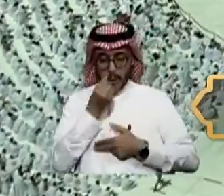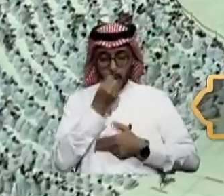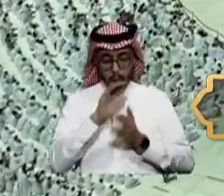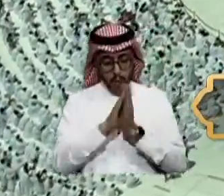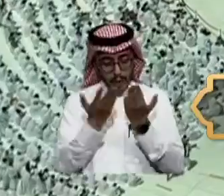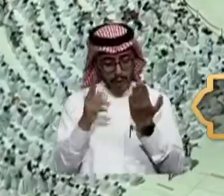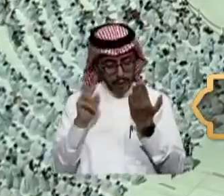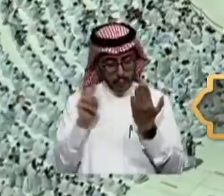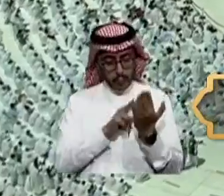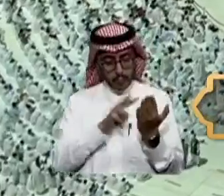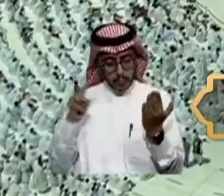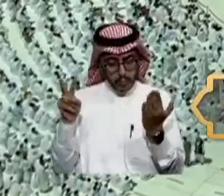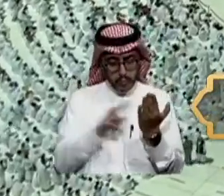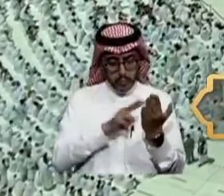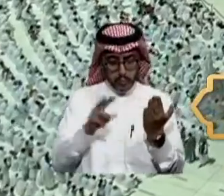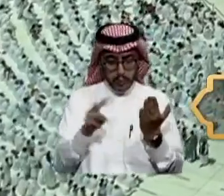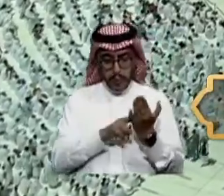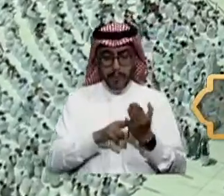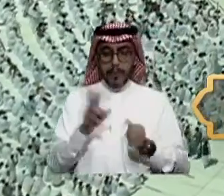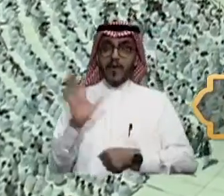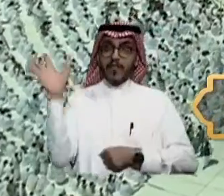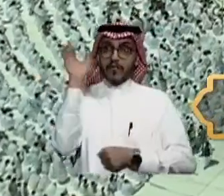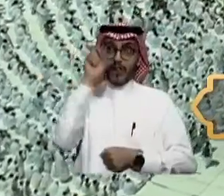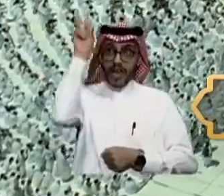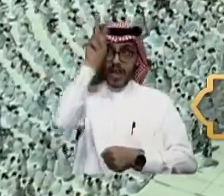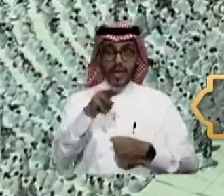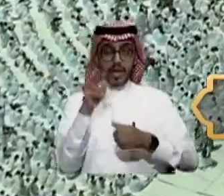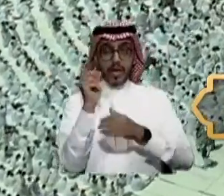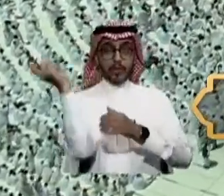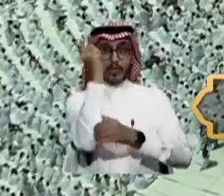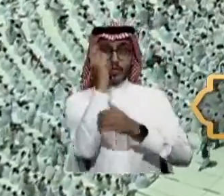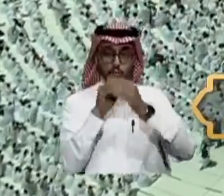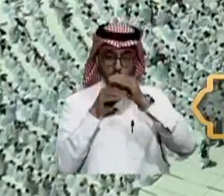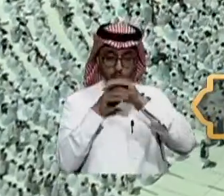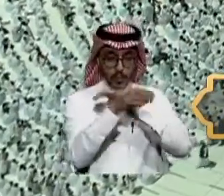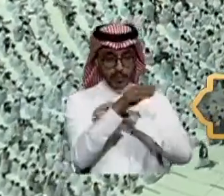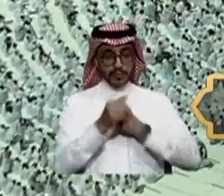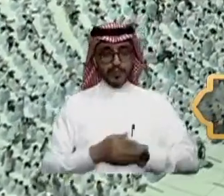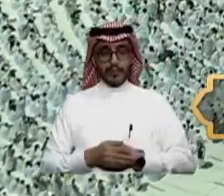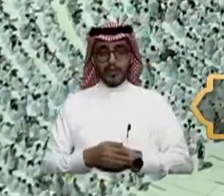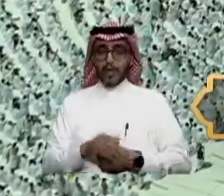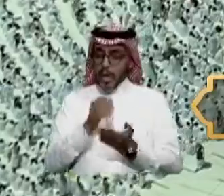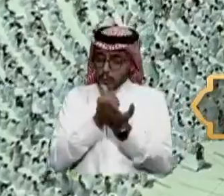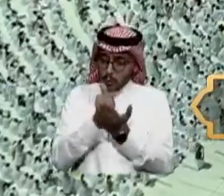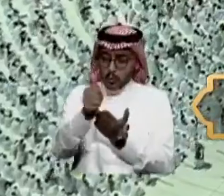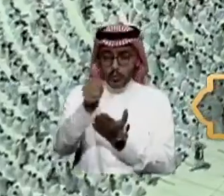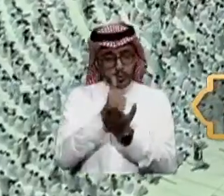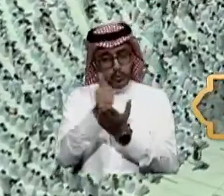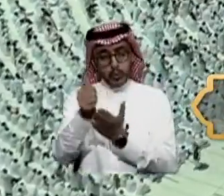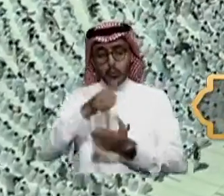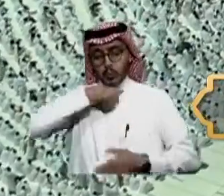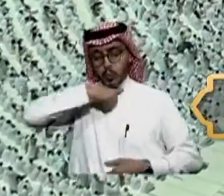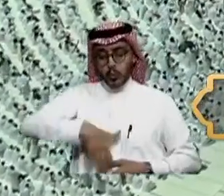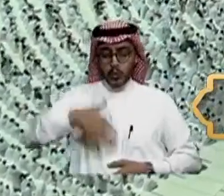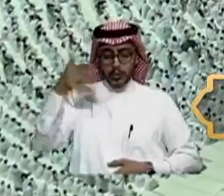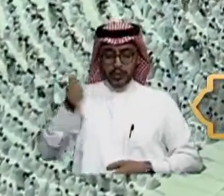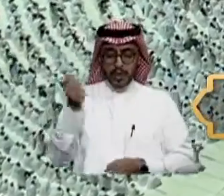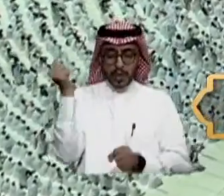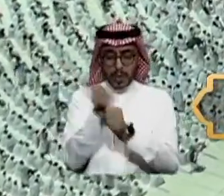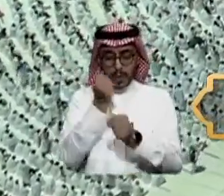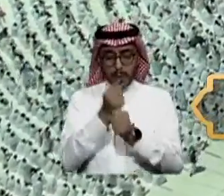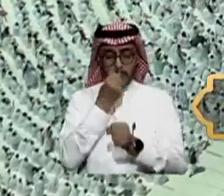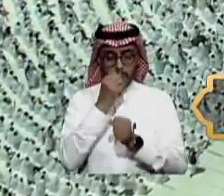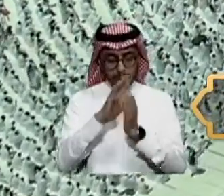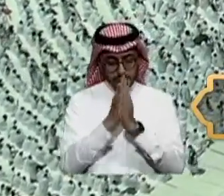وقراءه القران والقيام والاعتكاف وكان من هديه صلى الله عليه وسلم في تلاوه